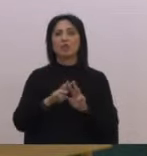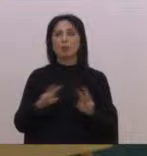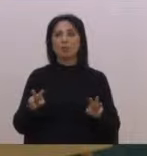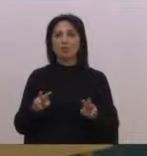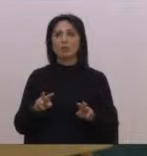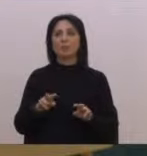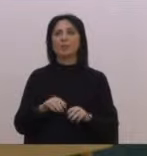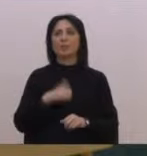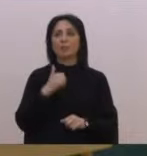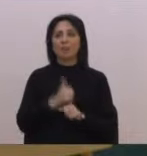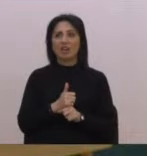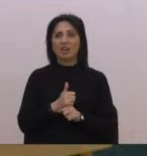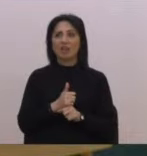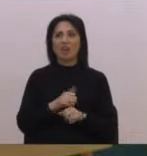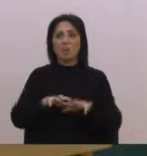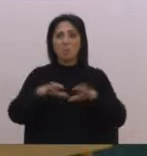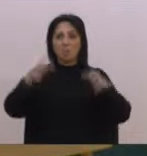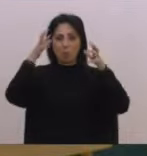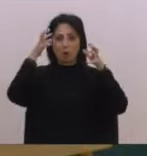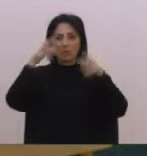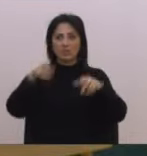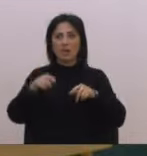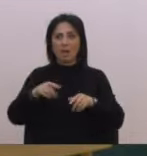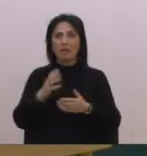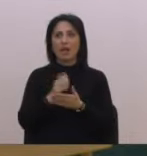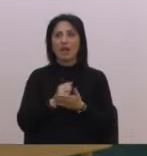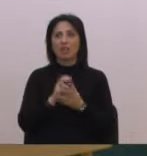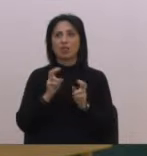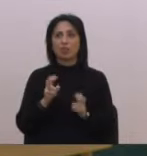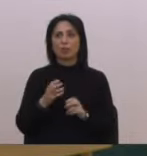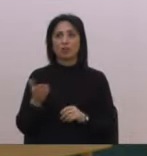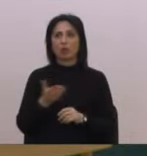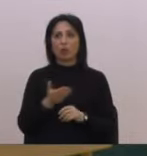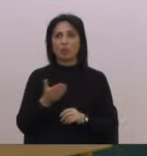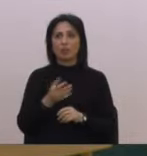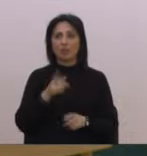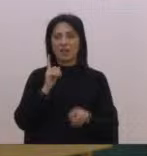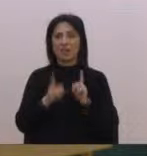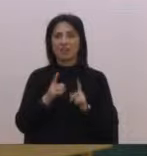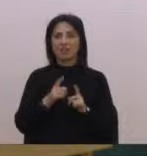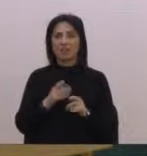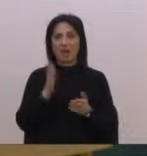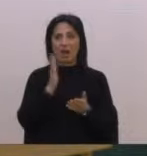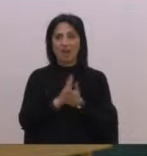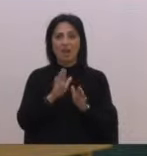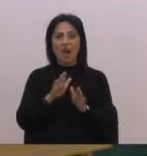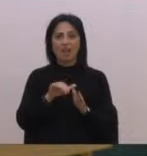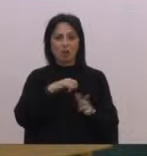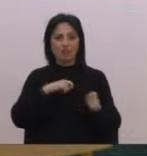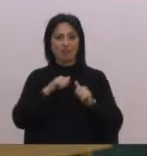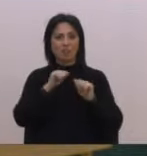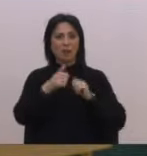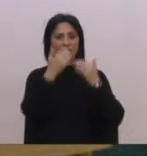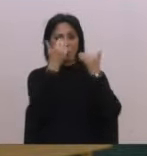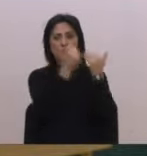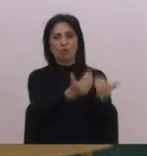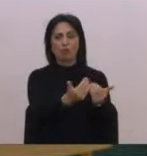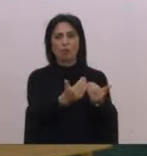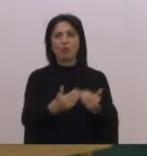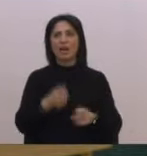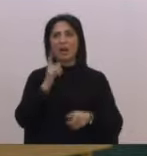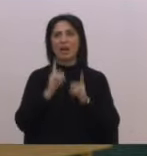saministros tavari monstri am resursebis romelits realurat ekutnit adgilobriv titmartvelobebs da